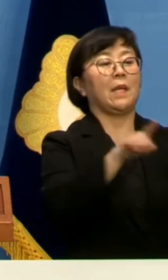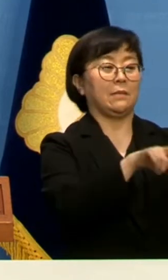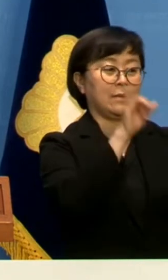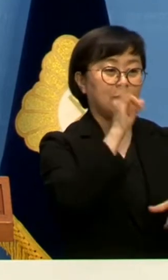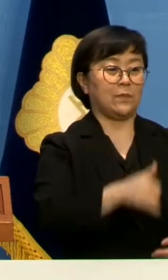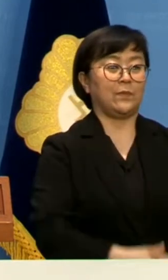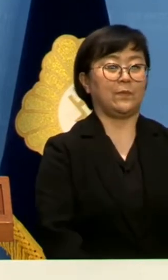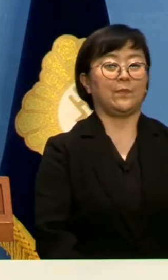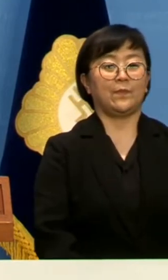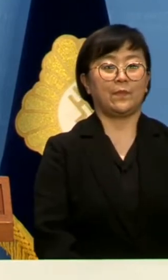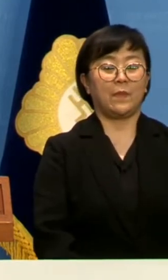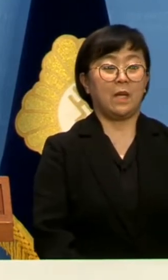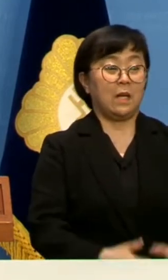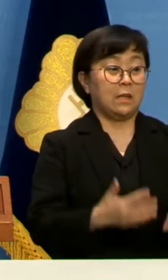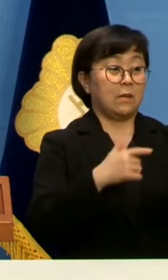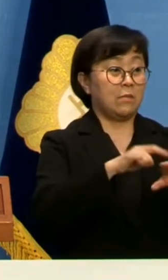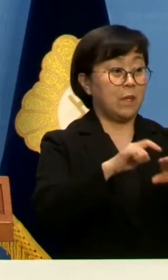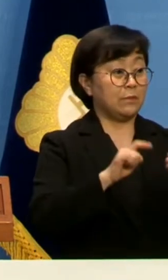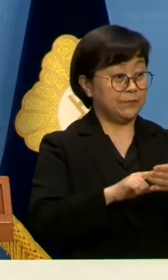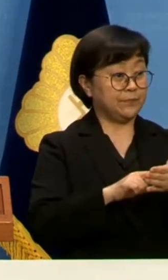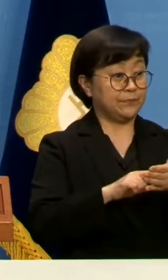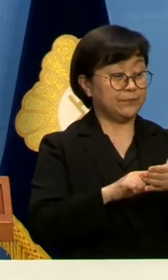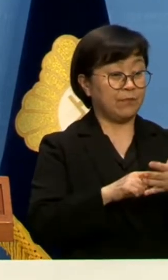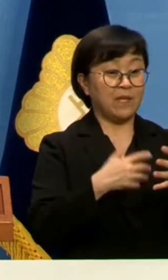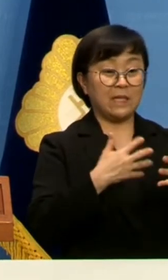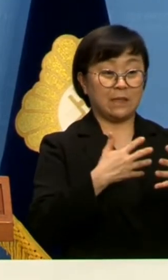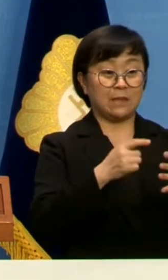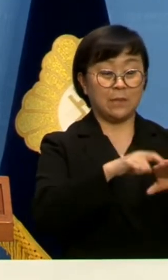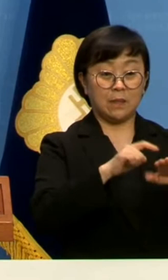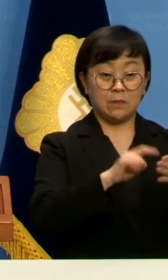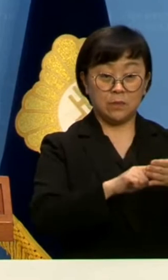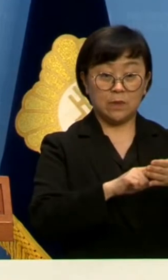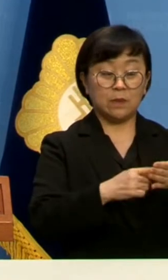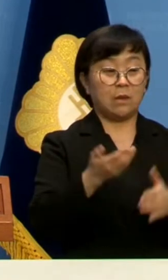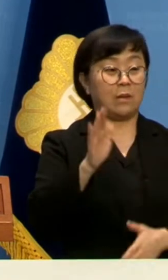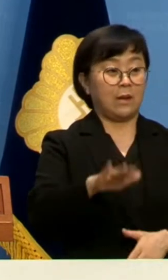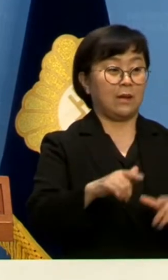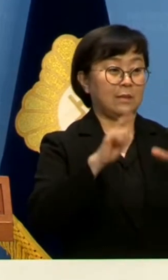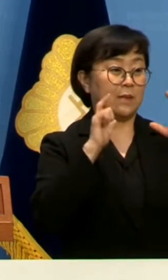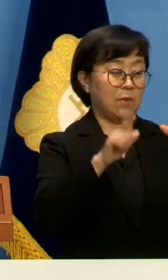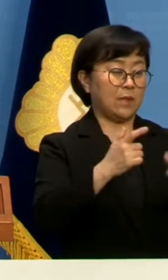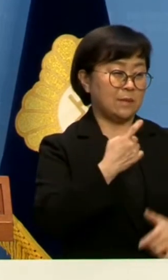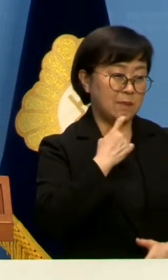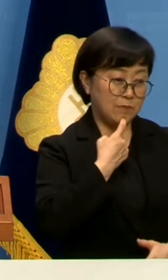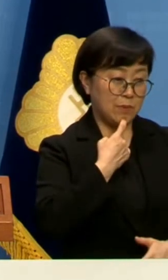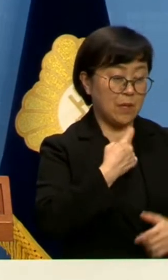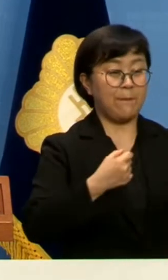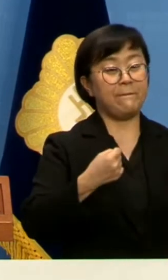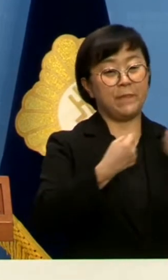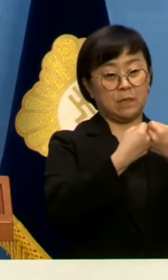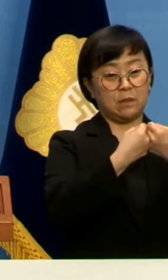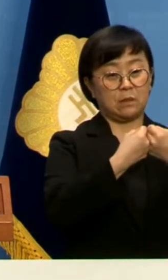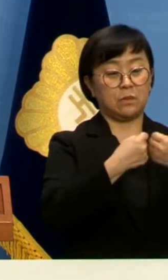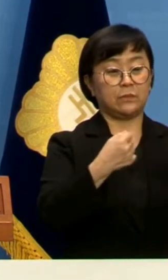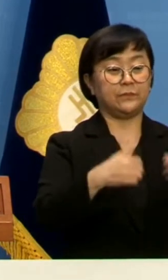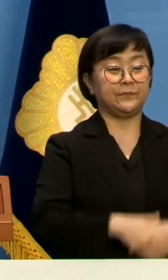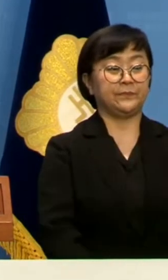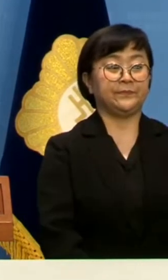함께했습니다. 떨리는 마음으로, 긴장된 마음으로, 그러나 단호하고 집요하게 맞서